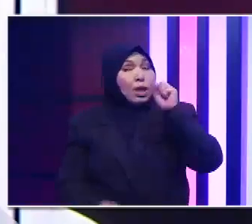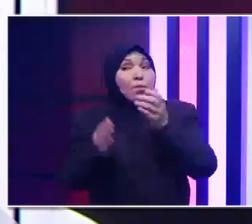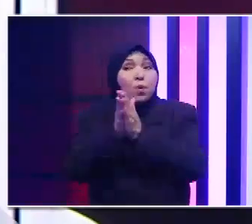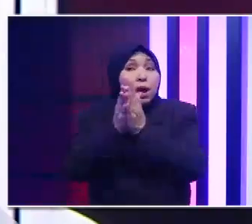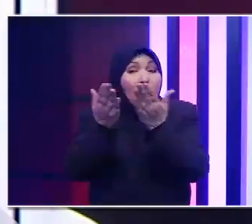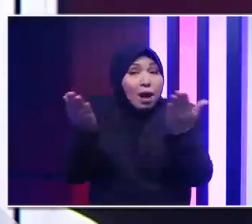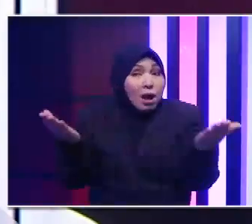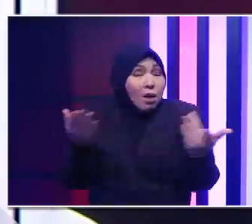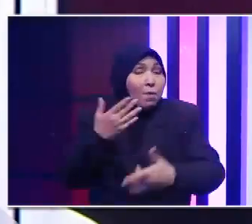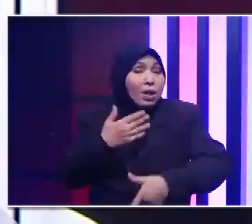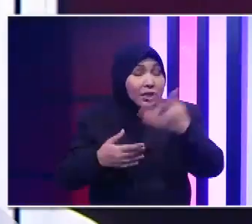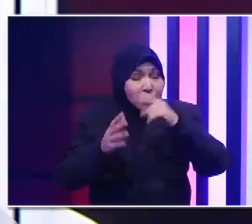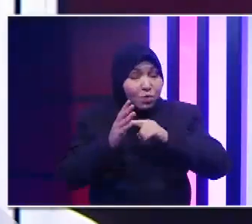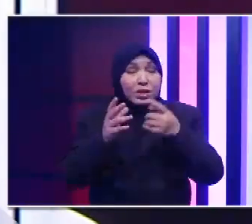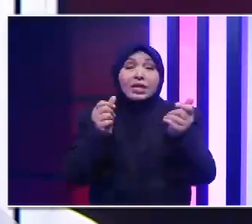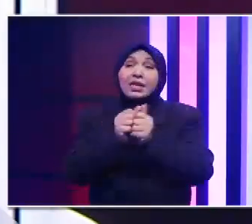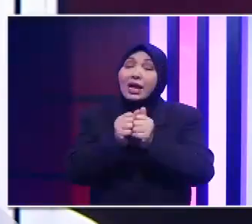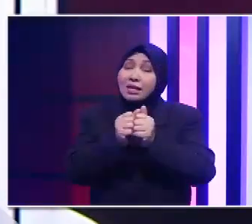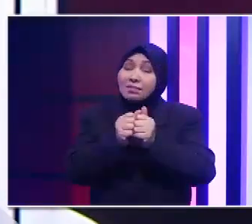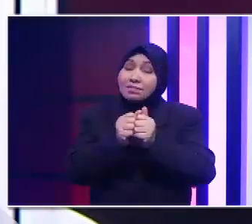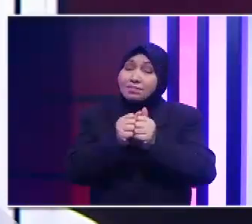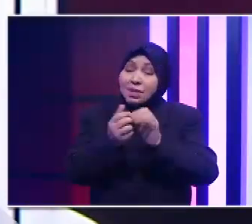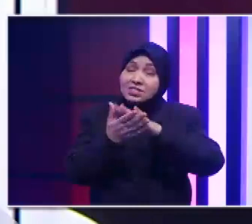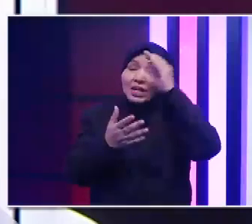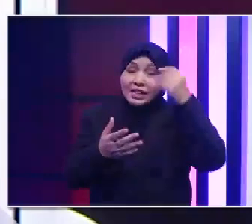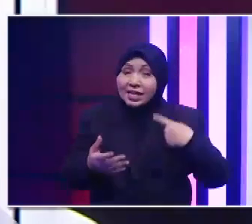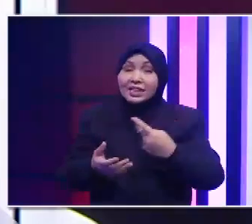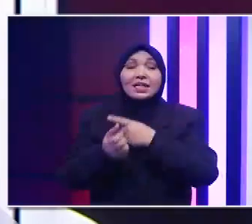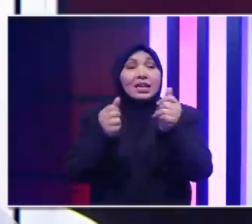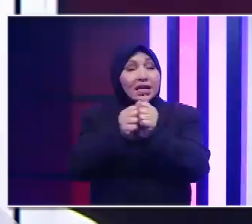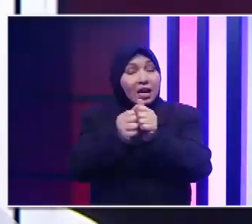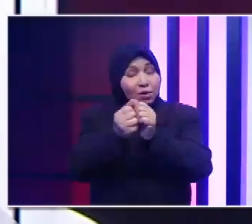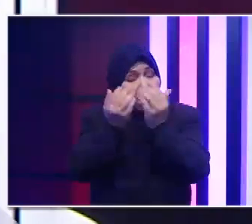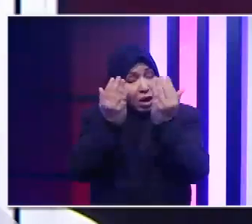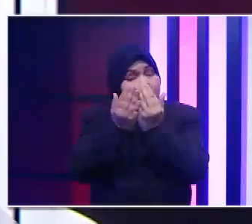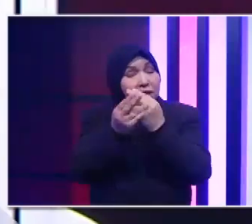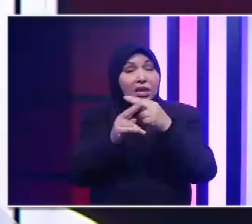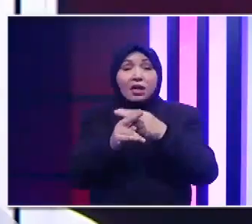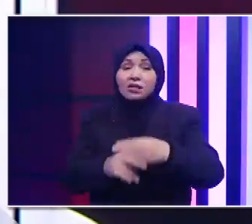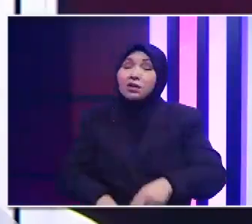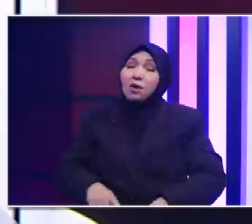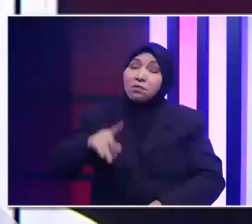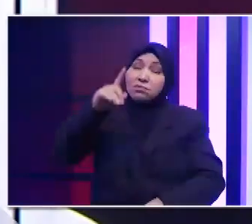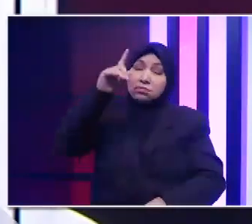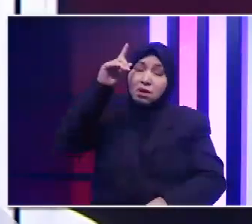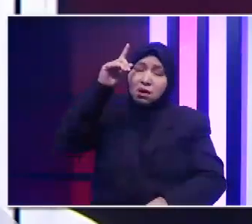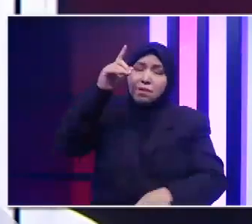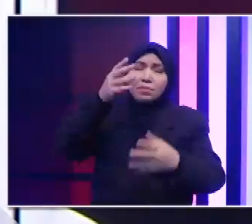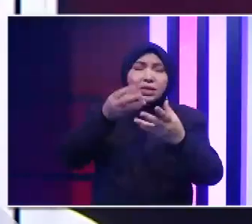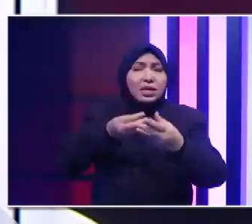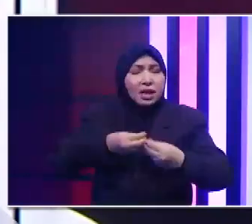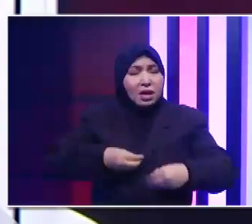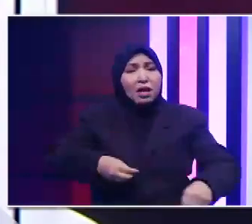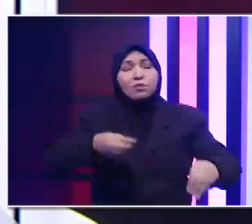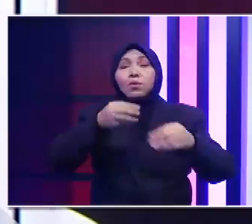yang ketemu dengan dahulu sesi qtt dengan bacaan doa yang ringkas Allahumma allimna yang sauna